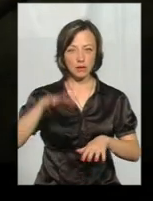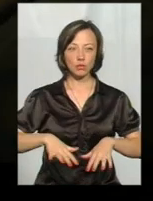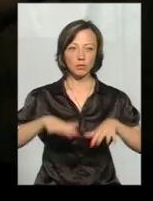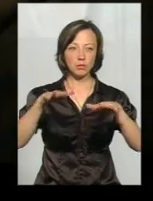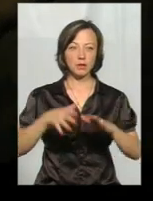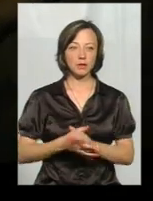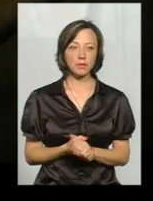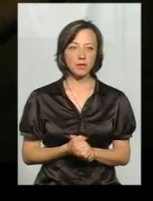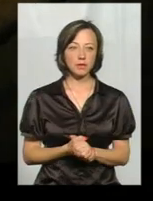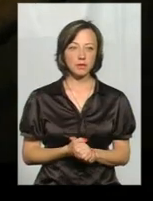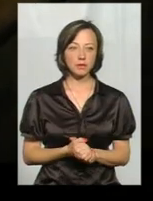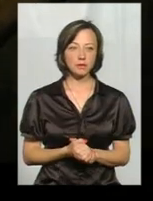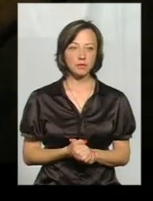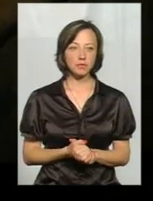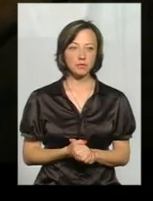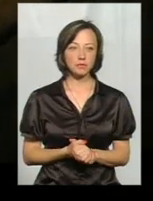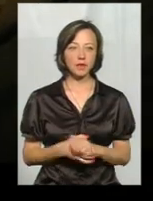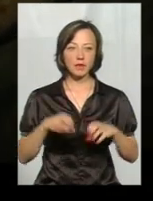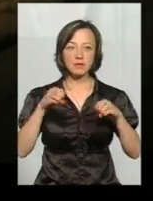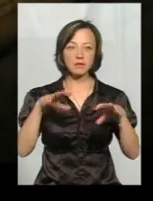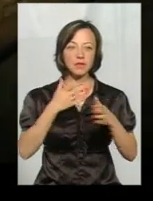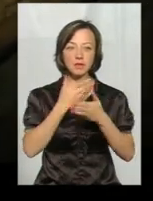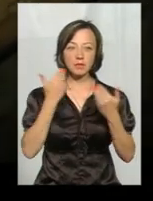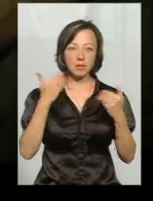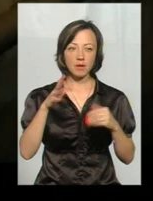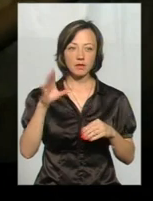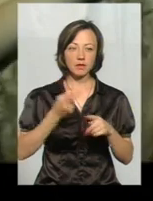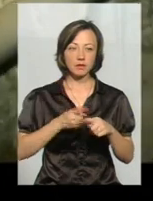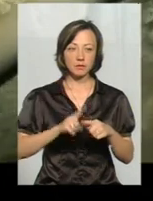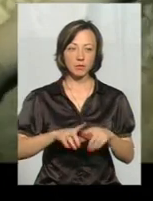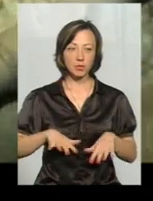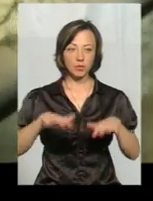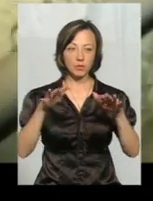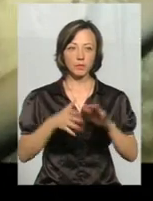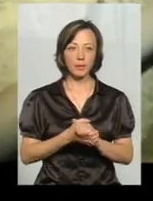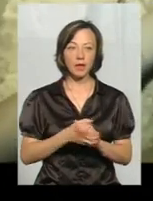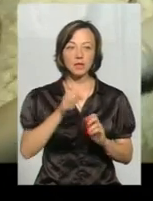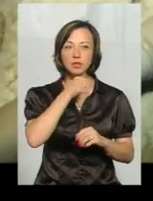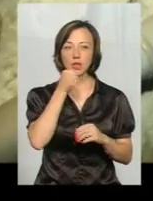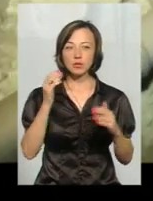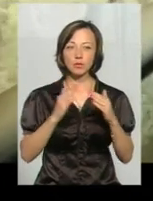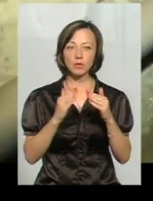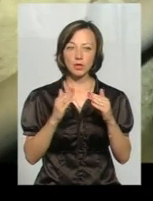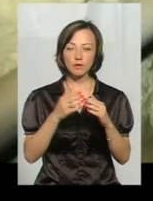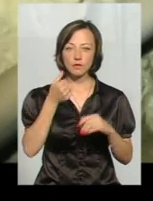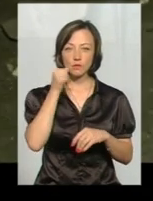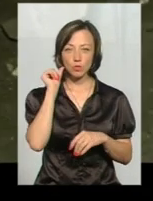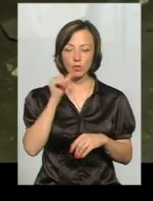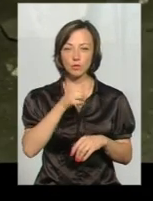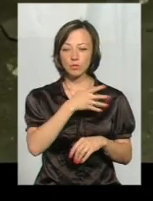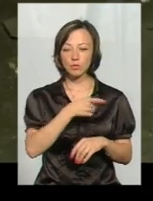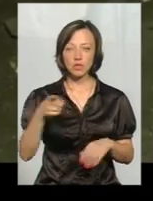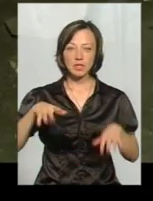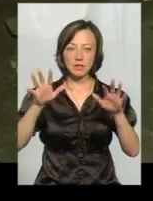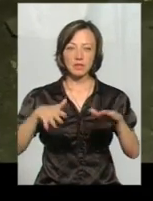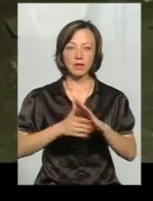Світло тільки тут, а по всьому підвалі світла немає після цього потопу. З Старша будинку Наталія Сухар вчора під час зливи